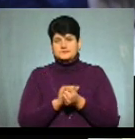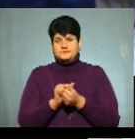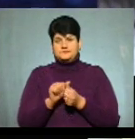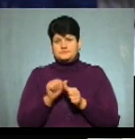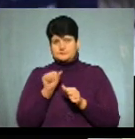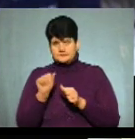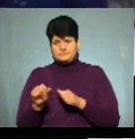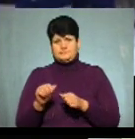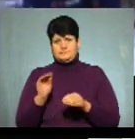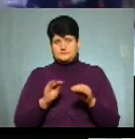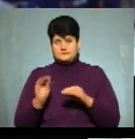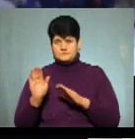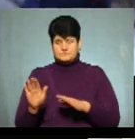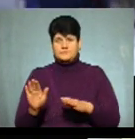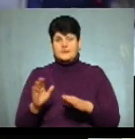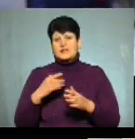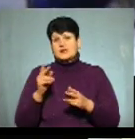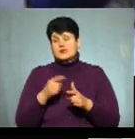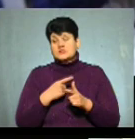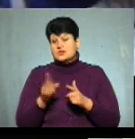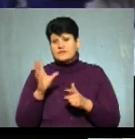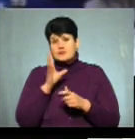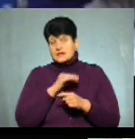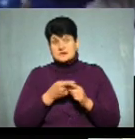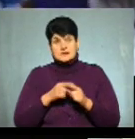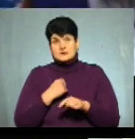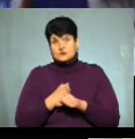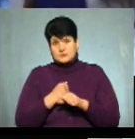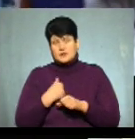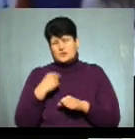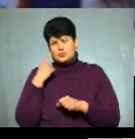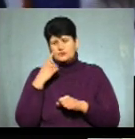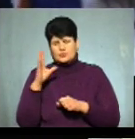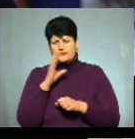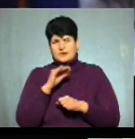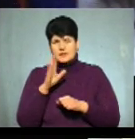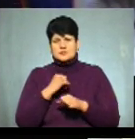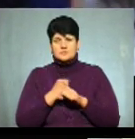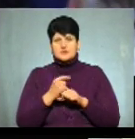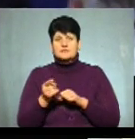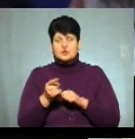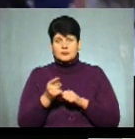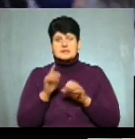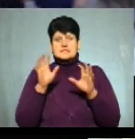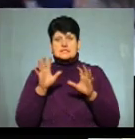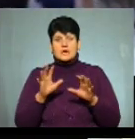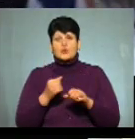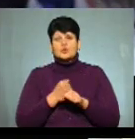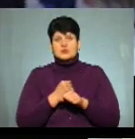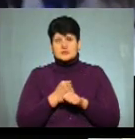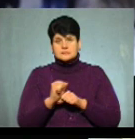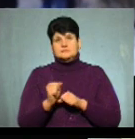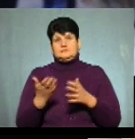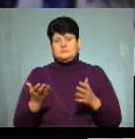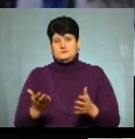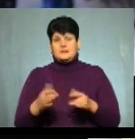місце в цьому плані. Чи вдасться це в нас запровадити? Думаю, вдасться, так, як по місті Тернополь запровадити, адже закон зобов'язує.